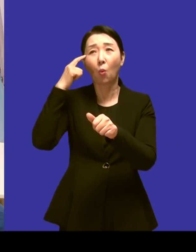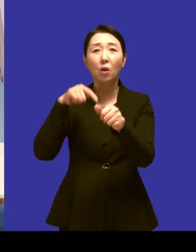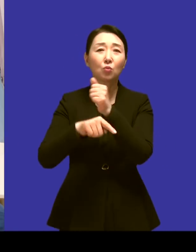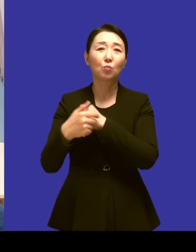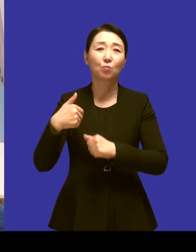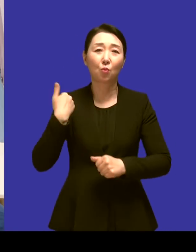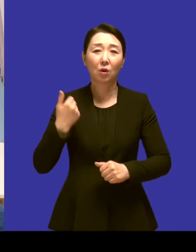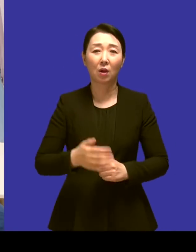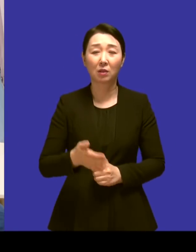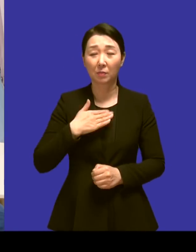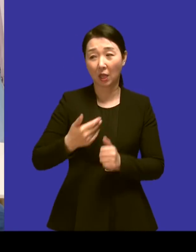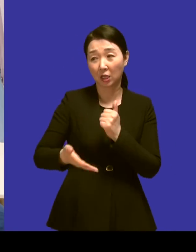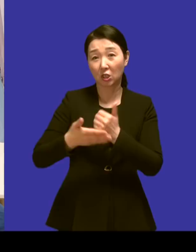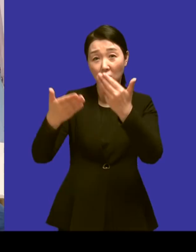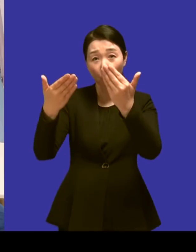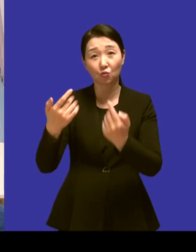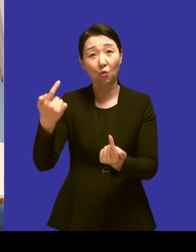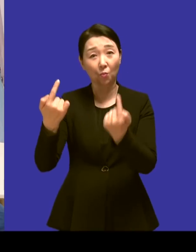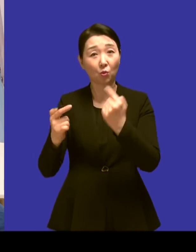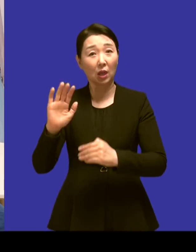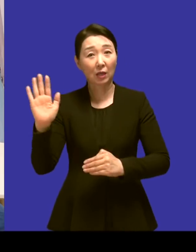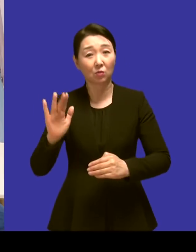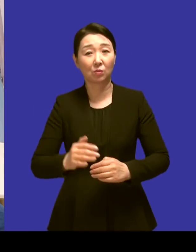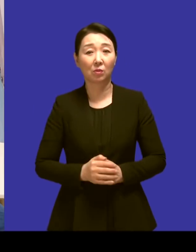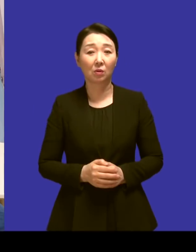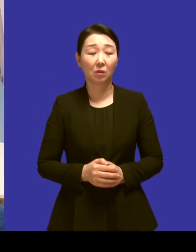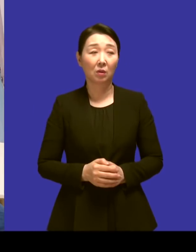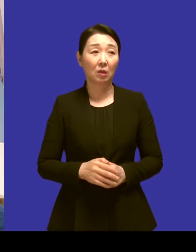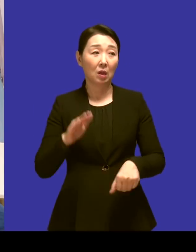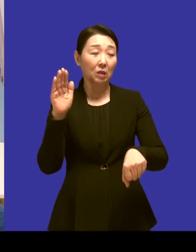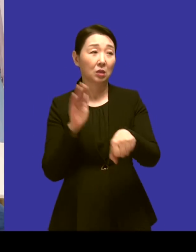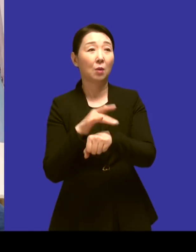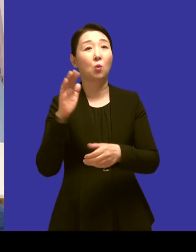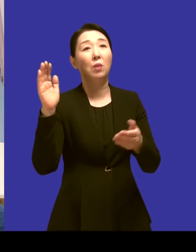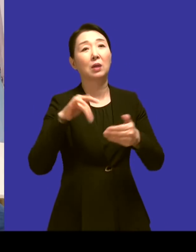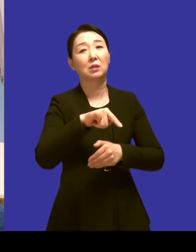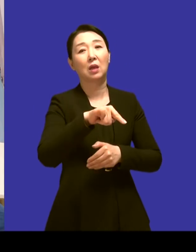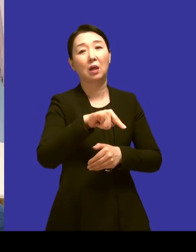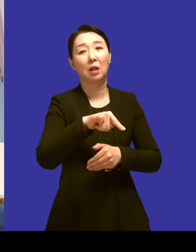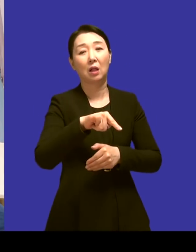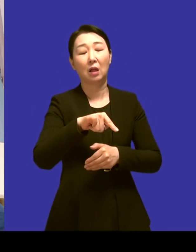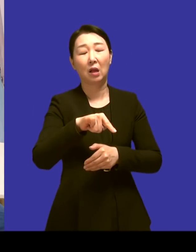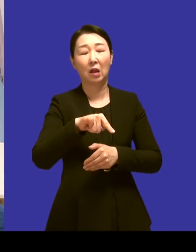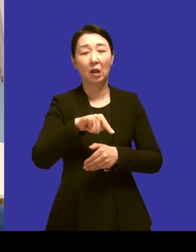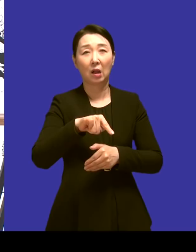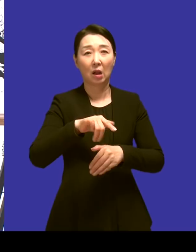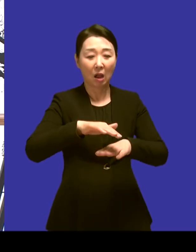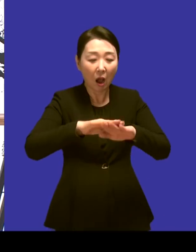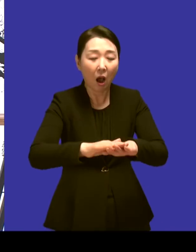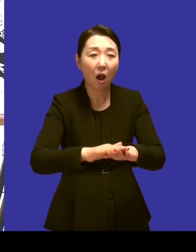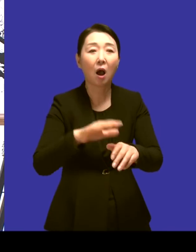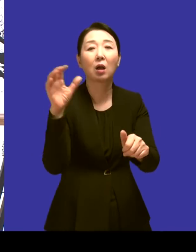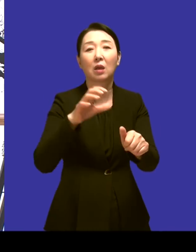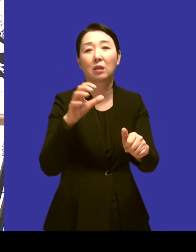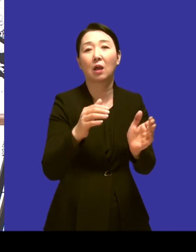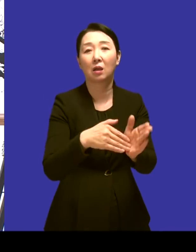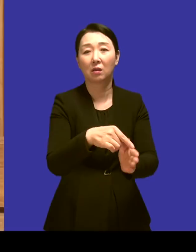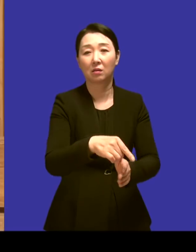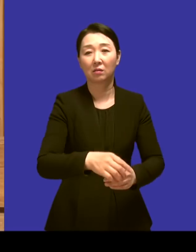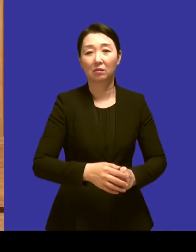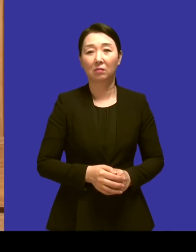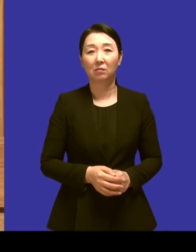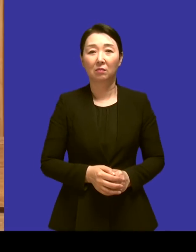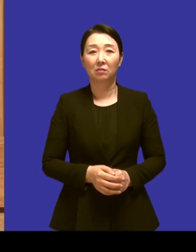예. 저를 칭찬해 주시기보다는 이제 못했던 친구들을 오히려 엎드려 뻗쳐 시키시면서 약간 야단을 치셨어요. 왜 못하느냐에 대해서.